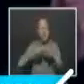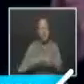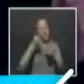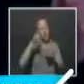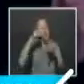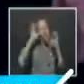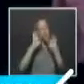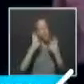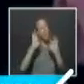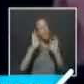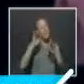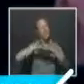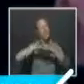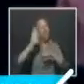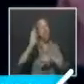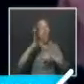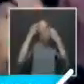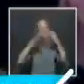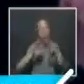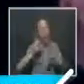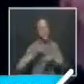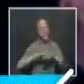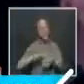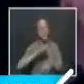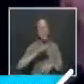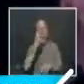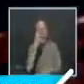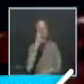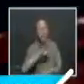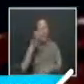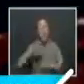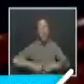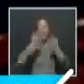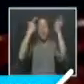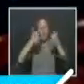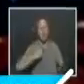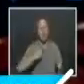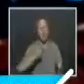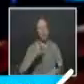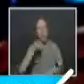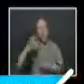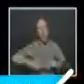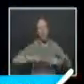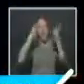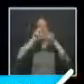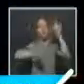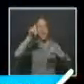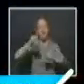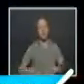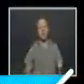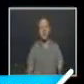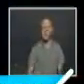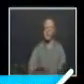לתפקיד שלו, אחד, הכל מכר את האזרחים, הם מוכרים אותנו. אתה יכול